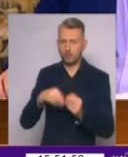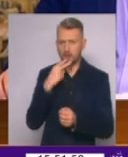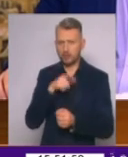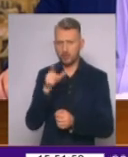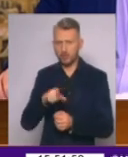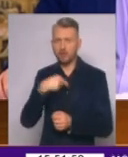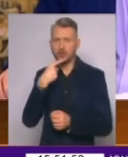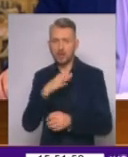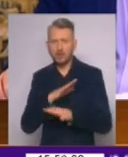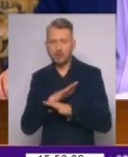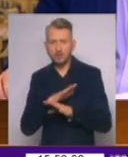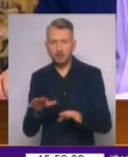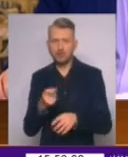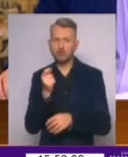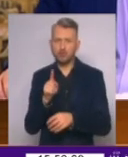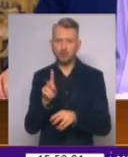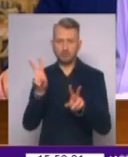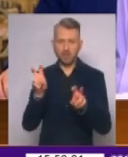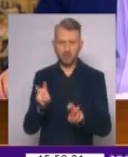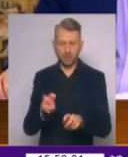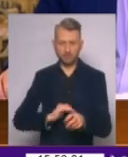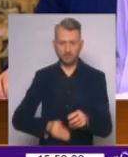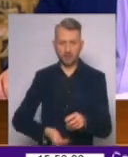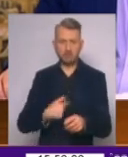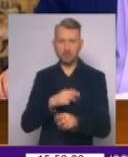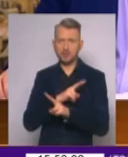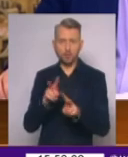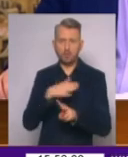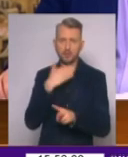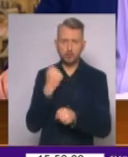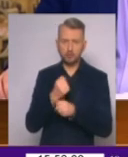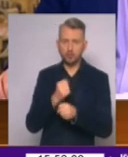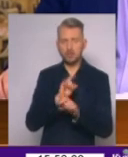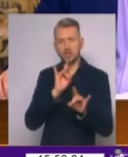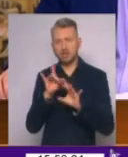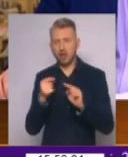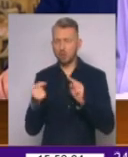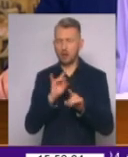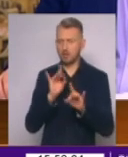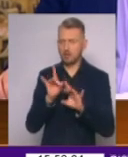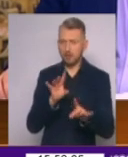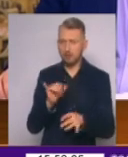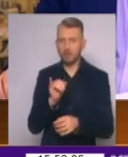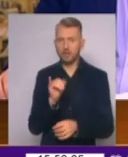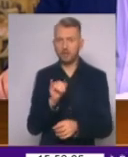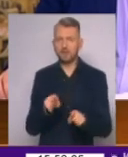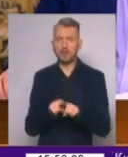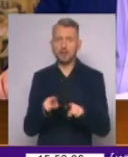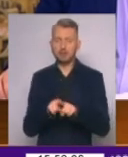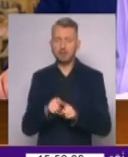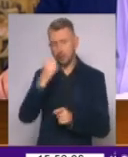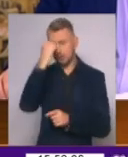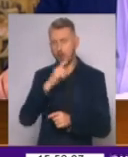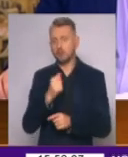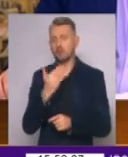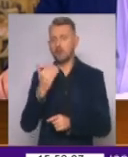називати в прямому ефірі жодних приватних назв. Ми ж тут нікому не хочемо робити ні рекламу, ні антирекламу. Ну, і так само дякую за ваш